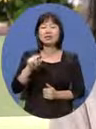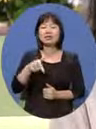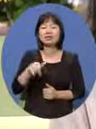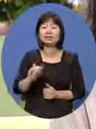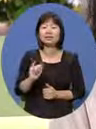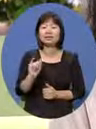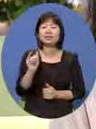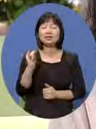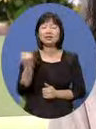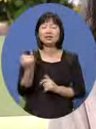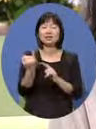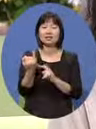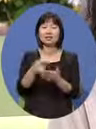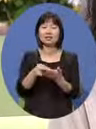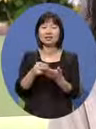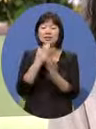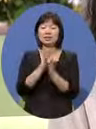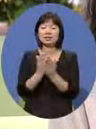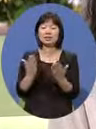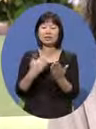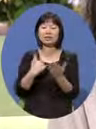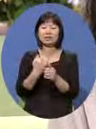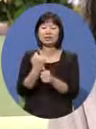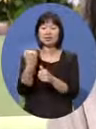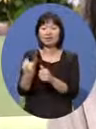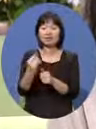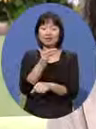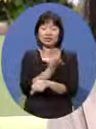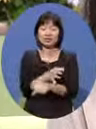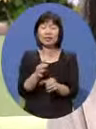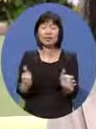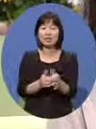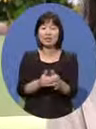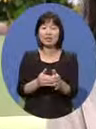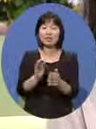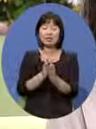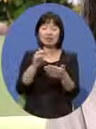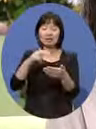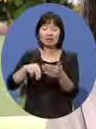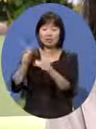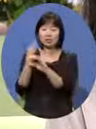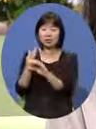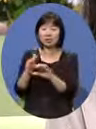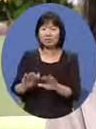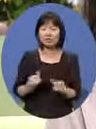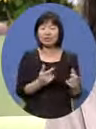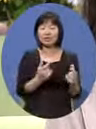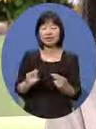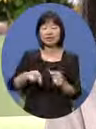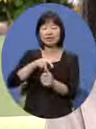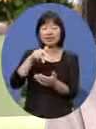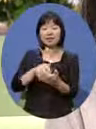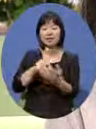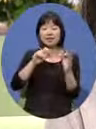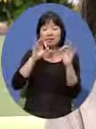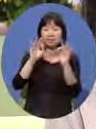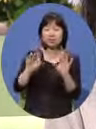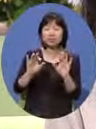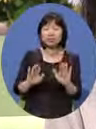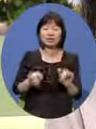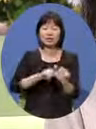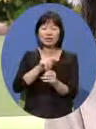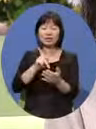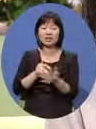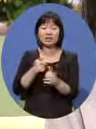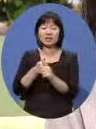원장님이 쓰신 그 책을 제 아내가 네. 구입해서 그 책을 읽으면서 같이 그 상황을 놓고서 서로 그